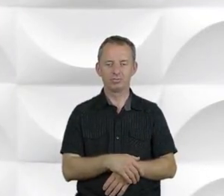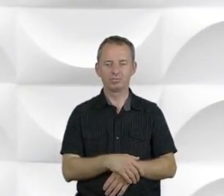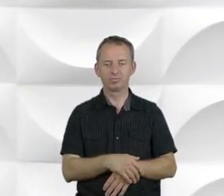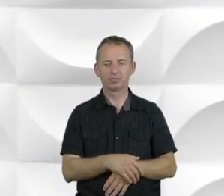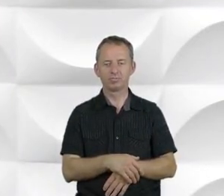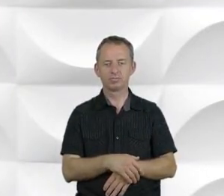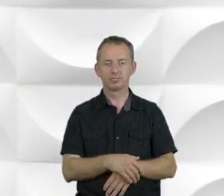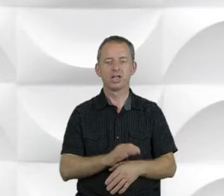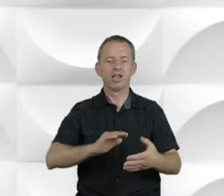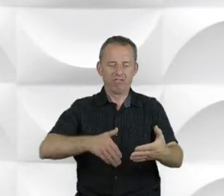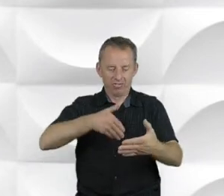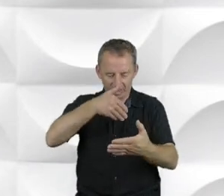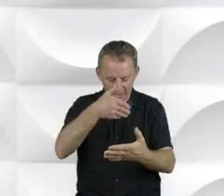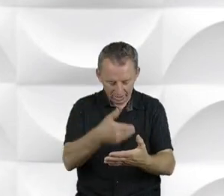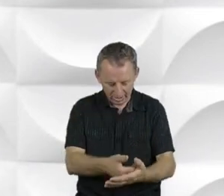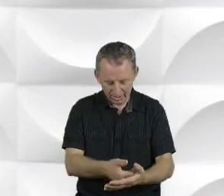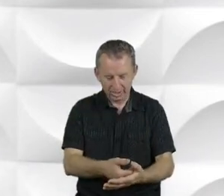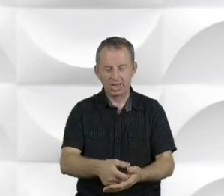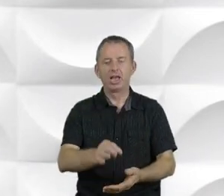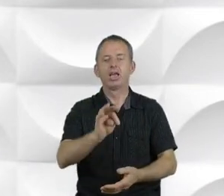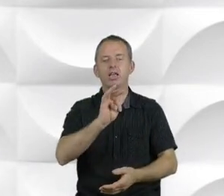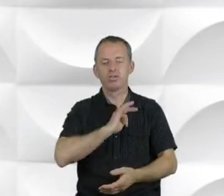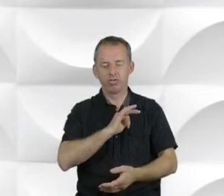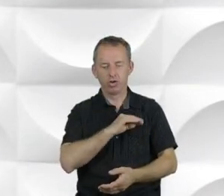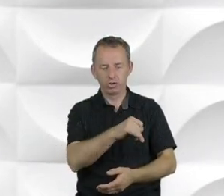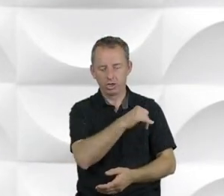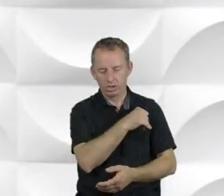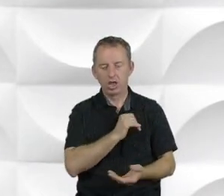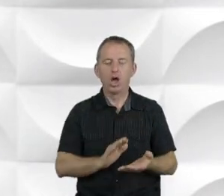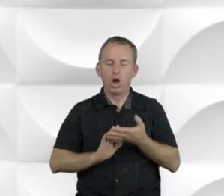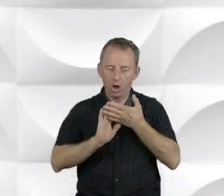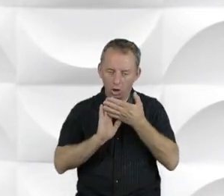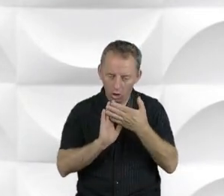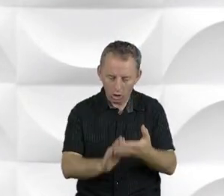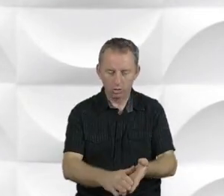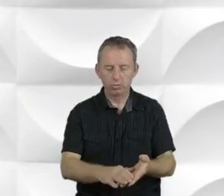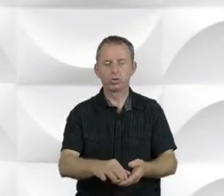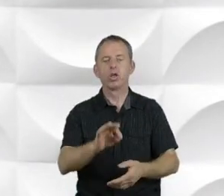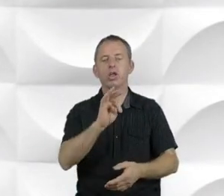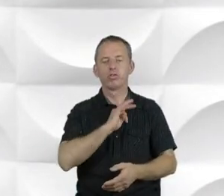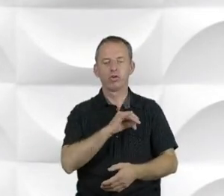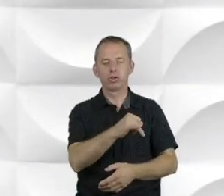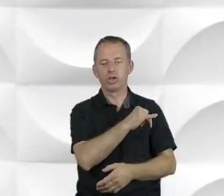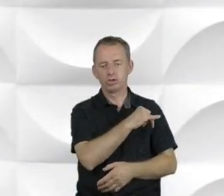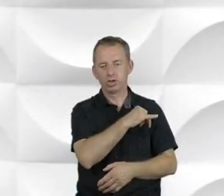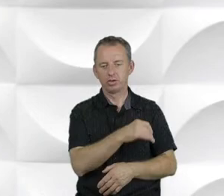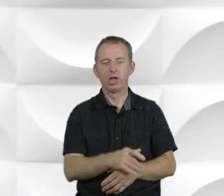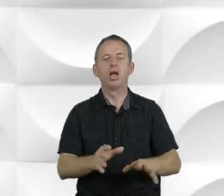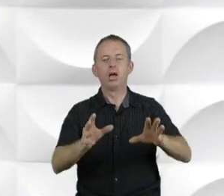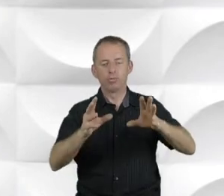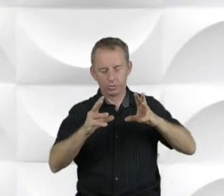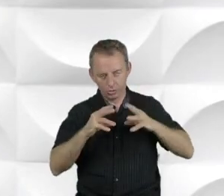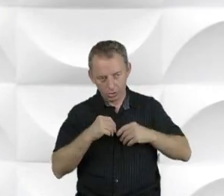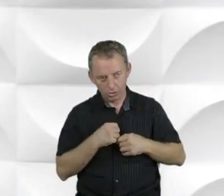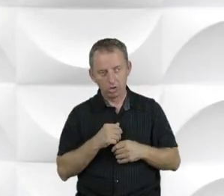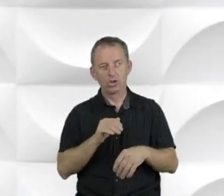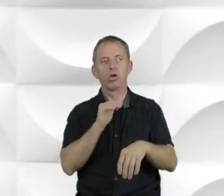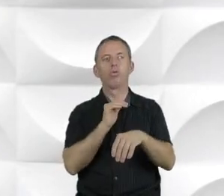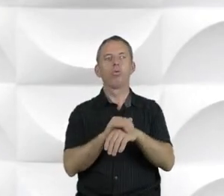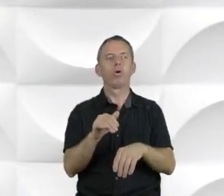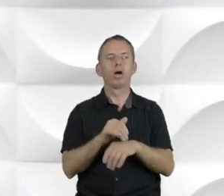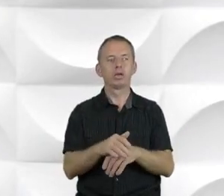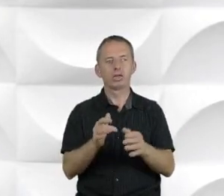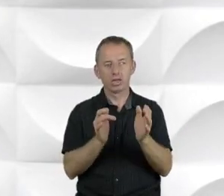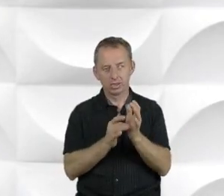Wyznać swoje grzechy. Opuścić swoje grzechy. Przyjąć łaskę